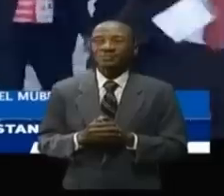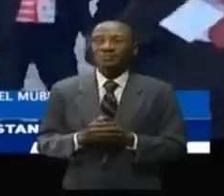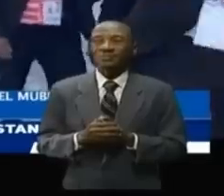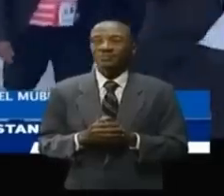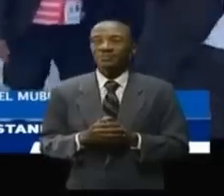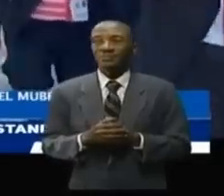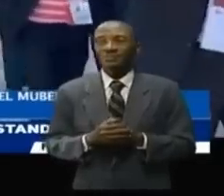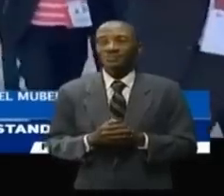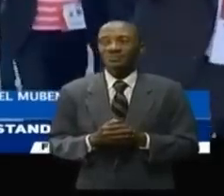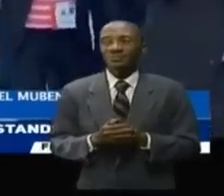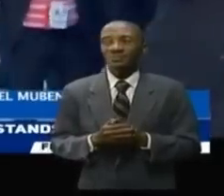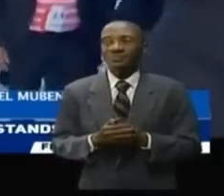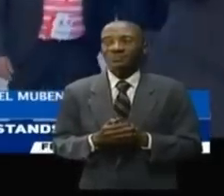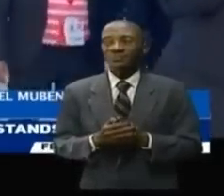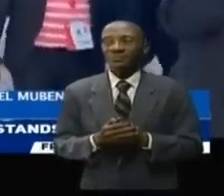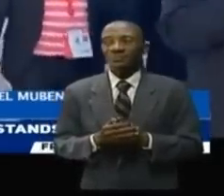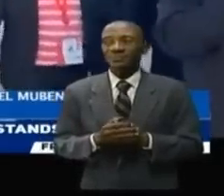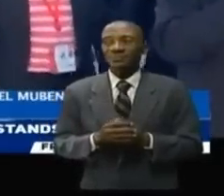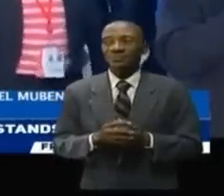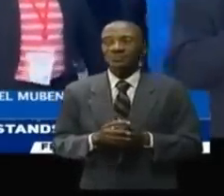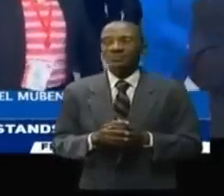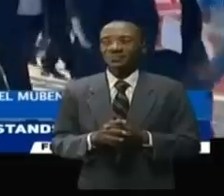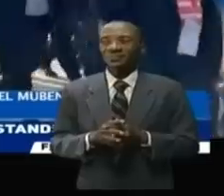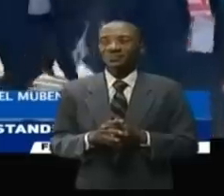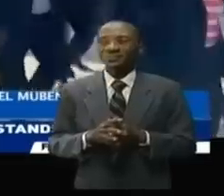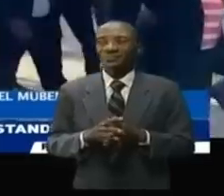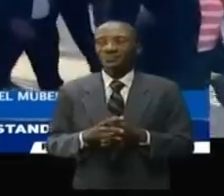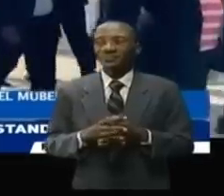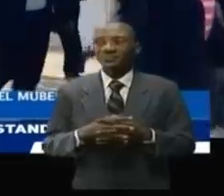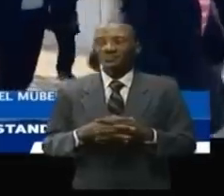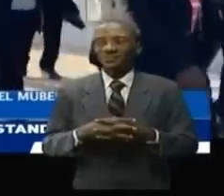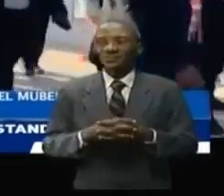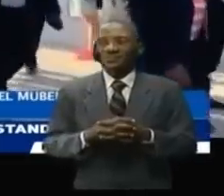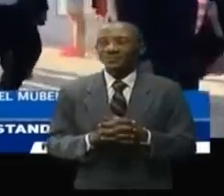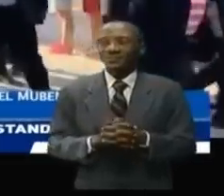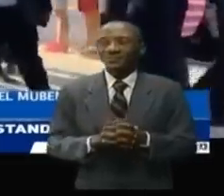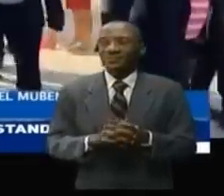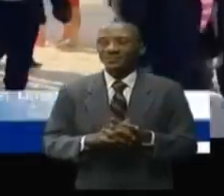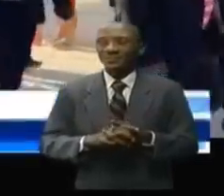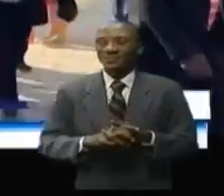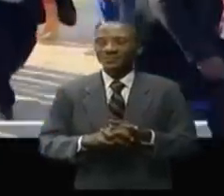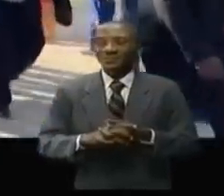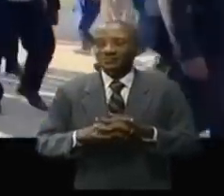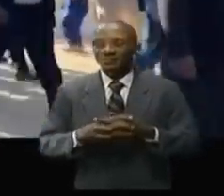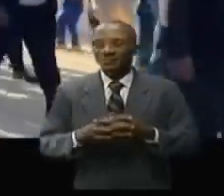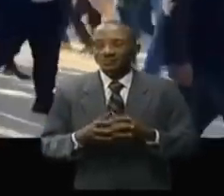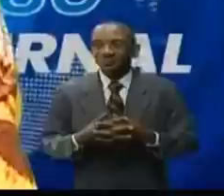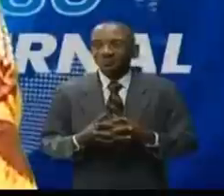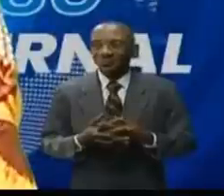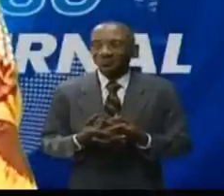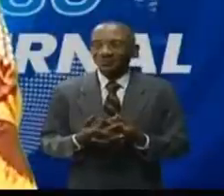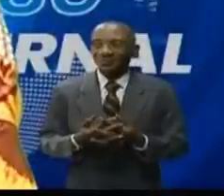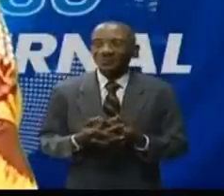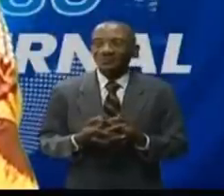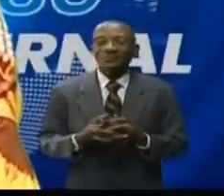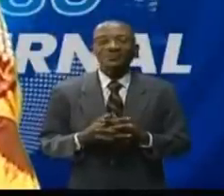différents échanges en bilatéral qu'il a eu avec les différents chefs d'État présents en Tunisie.